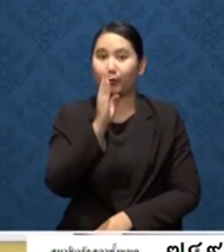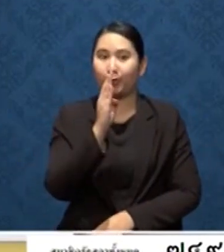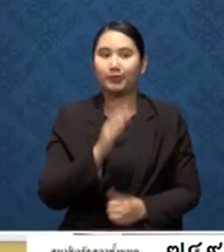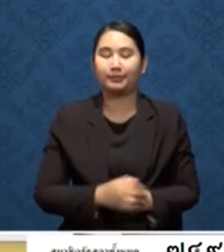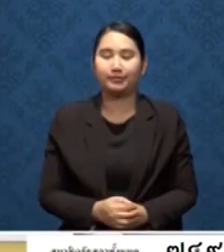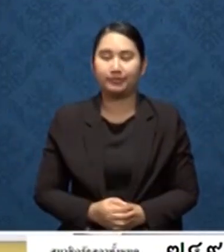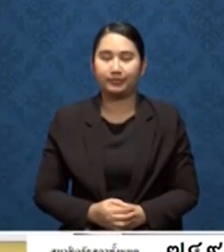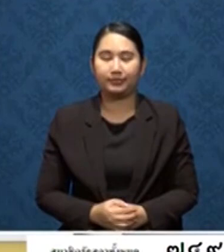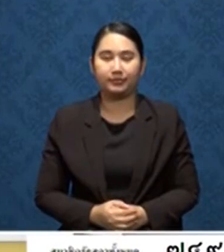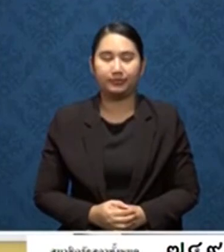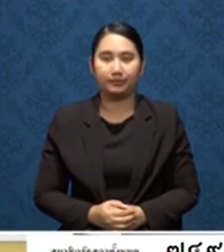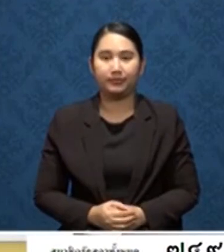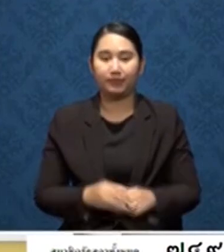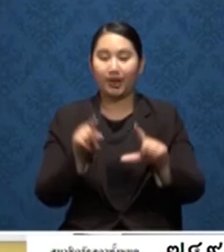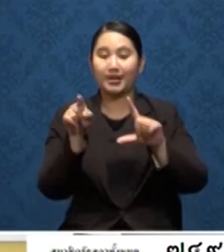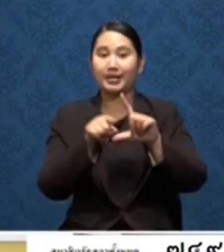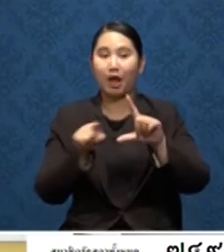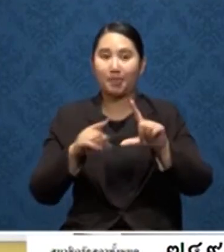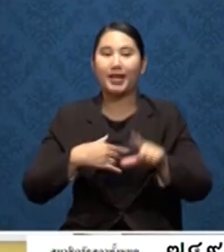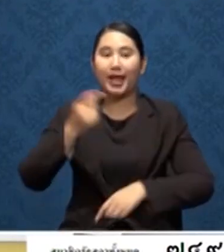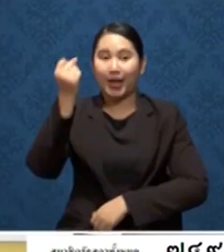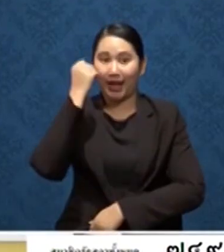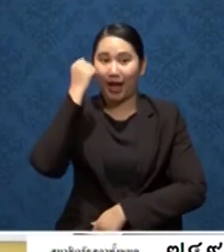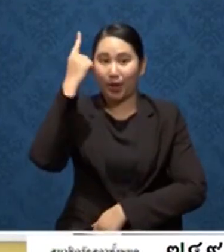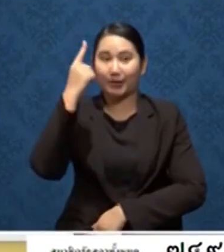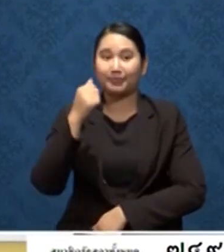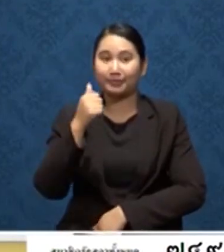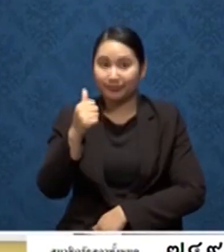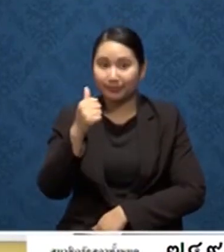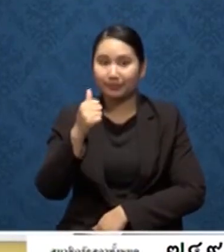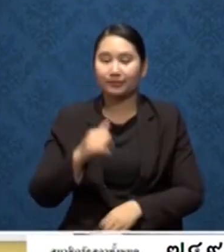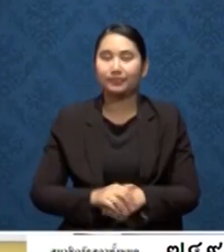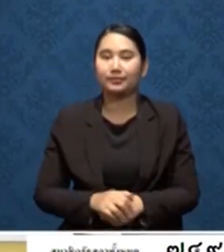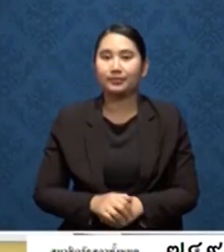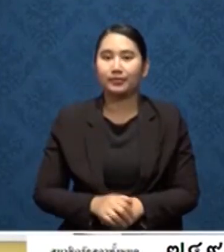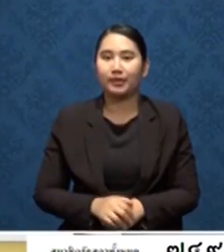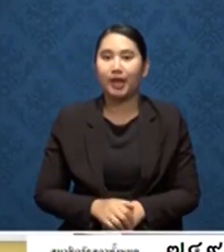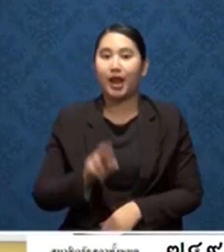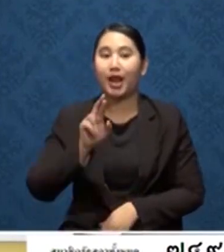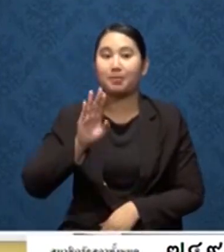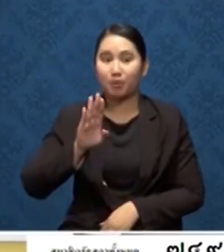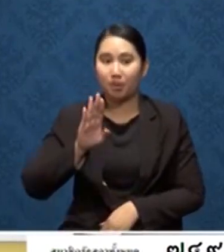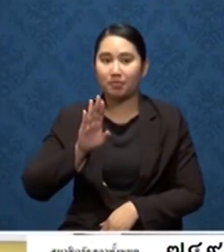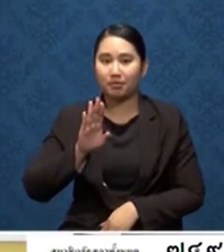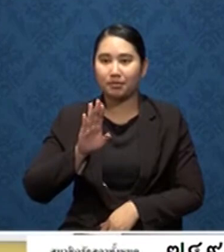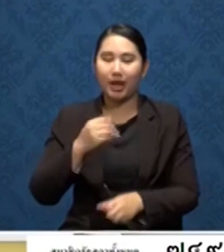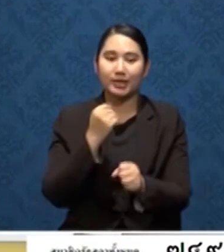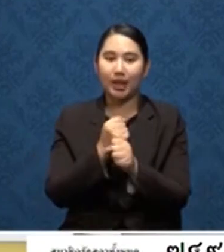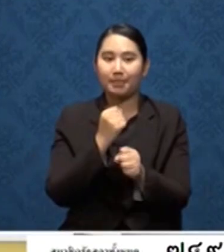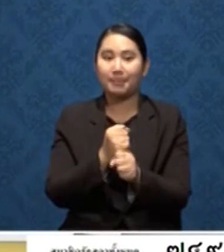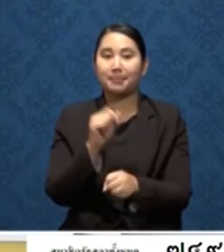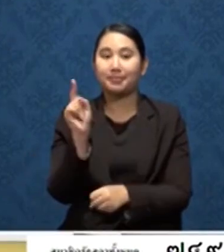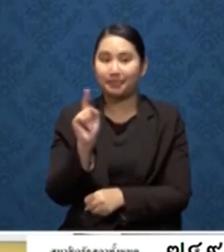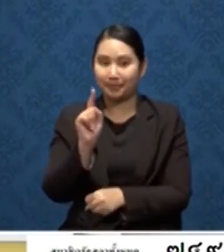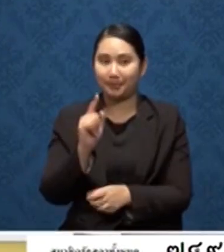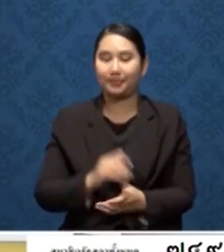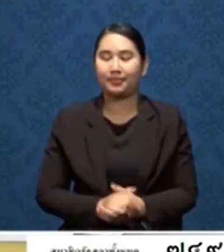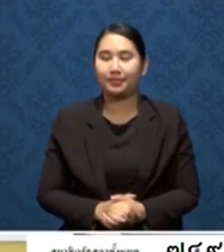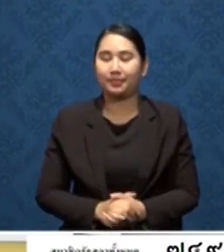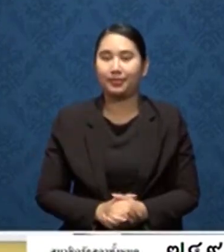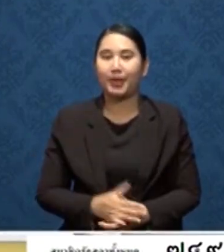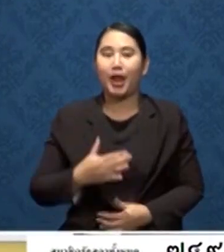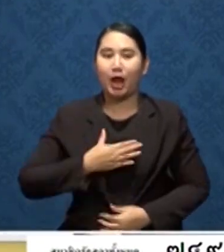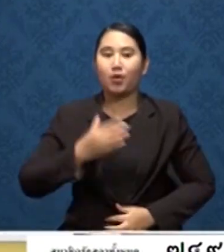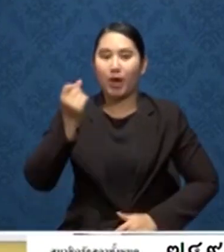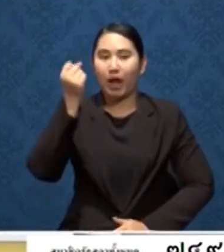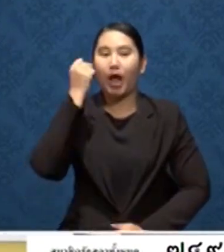ก็ทำพรรคก้าวไกลเราเข้าใจเป็นอย่างดีครับว่าระบบรัฐสภาแบบปกตินั้นหน้าตาเป็นอย่างไรและเพราะเรา